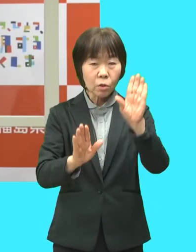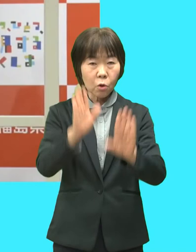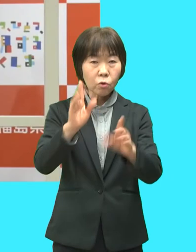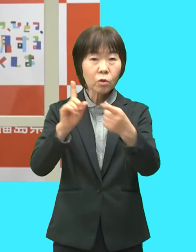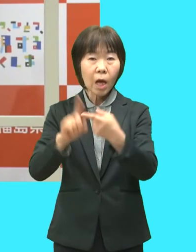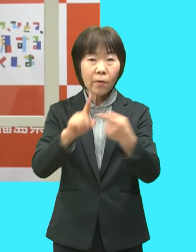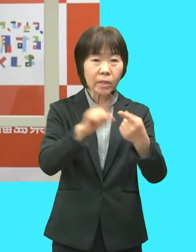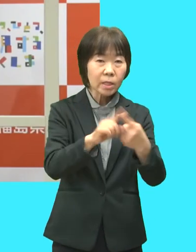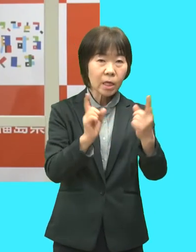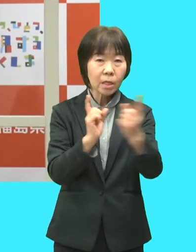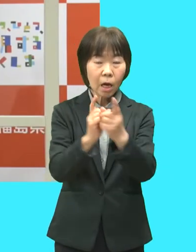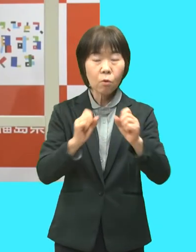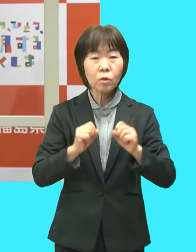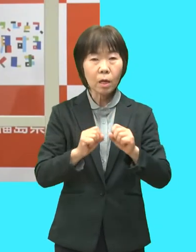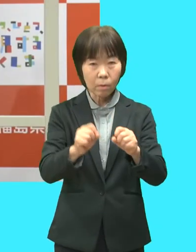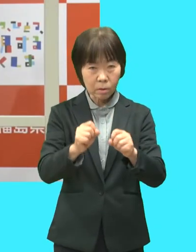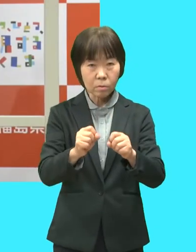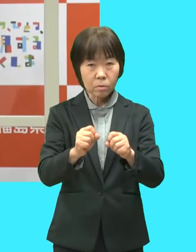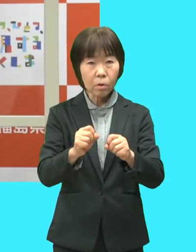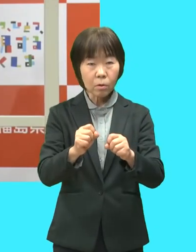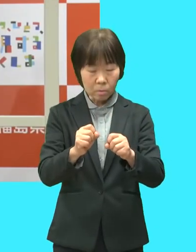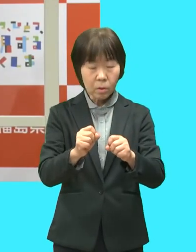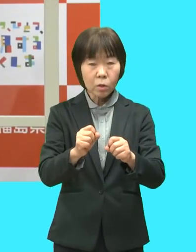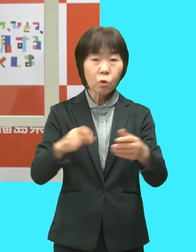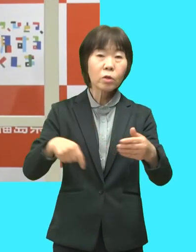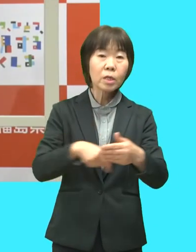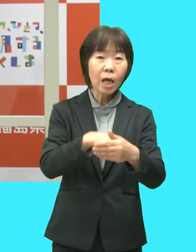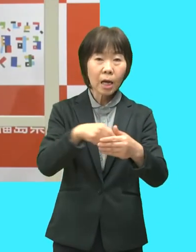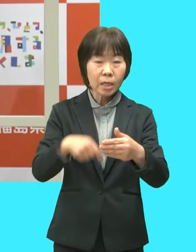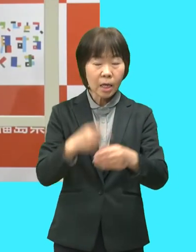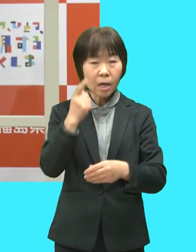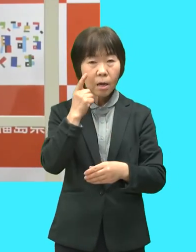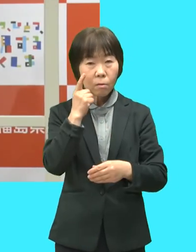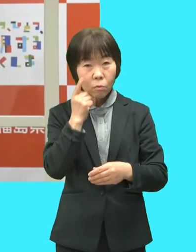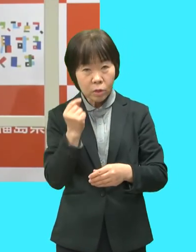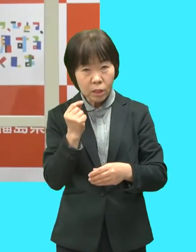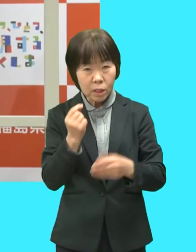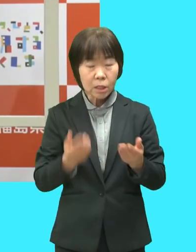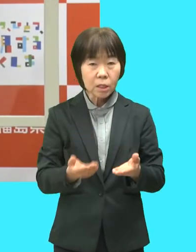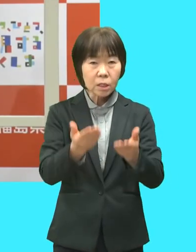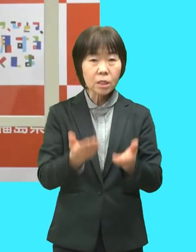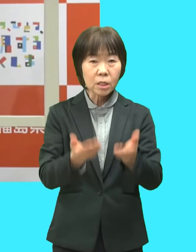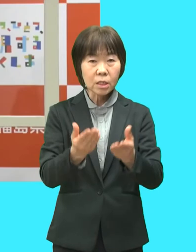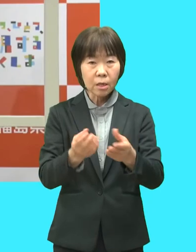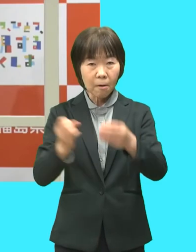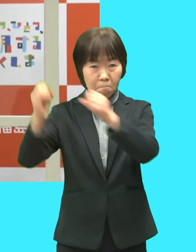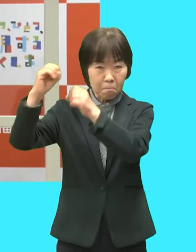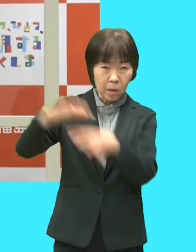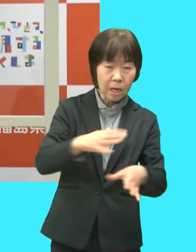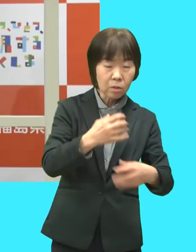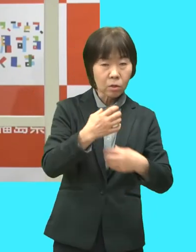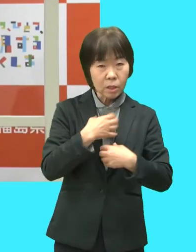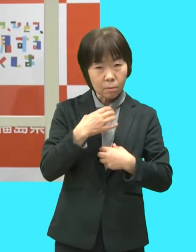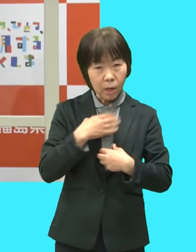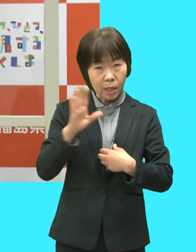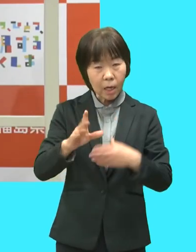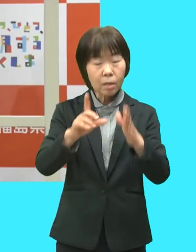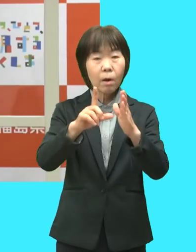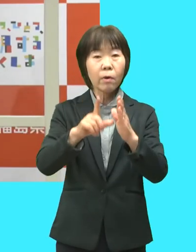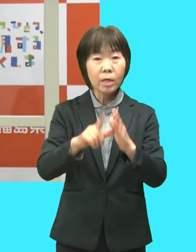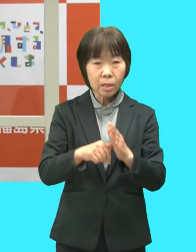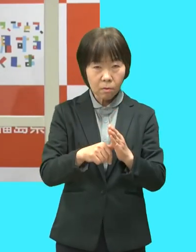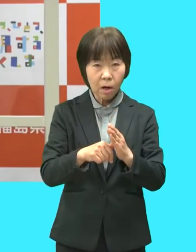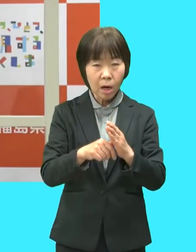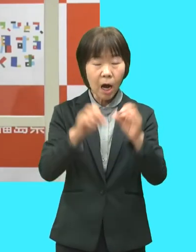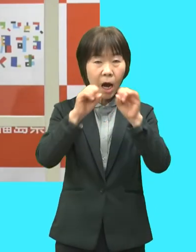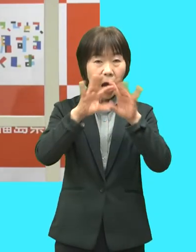ているところでありますので、そういう状況の中で万が一地震あるいは津波等の恐れがある場合にはですね、